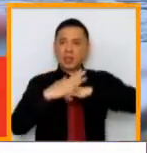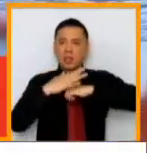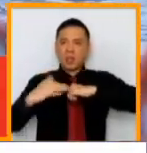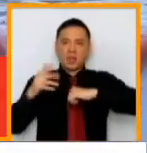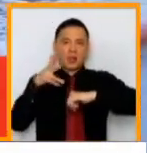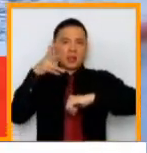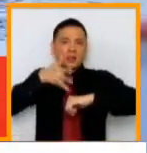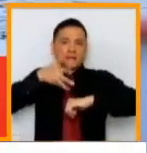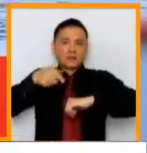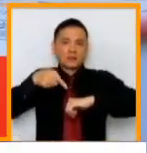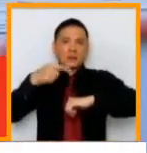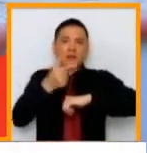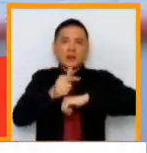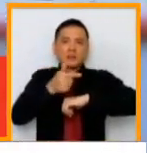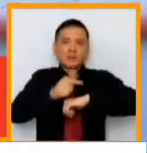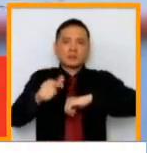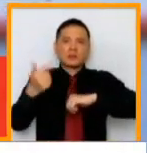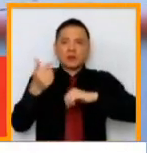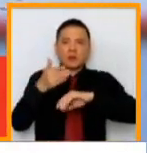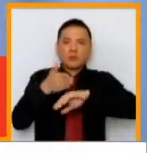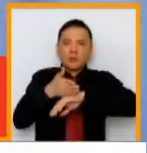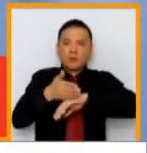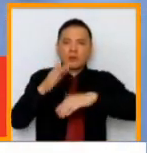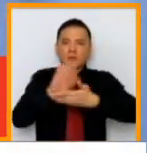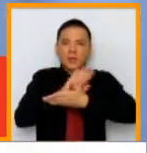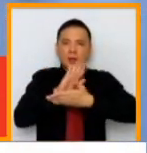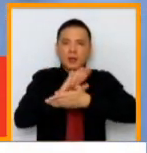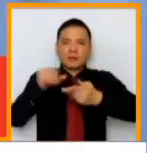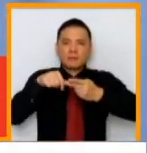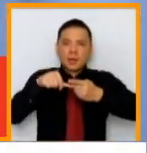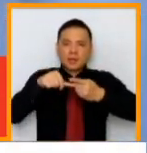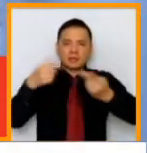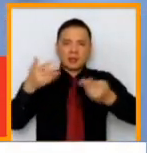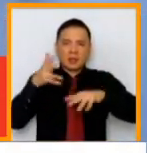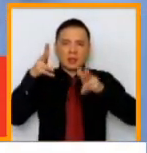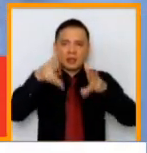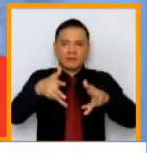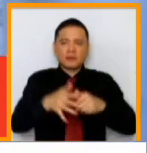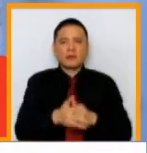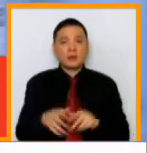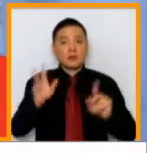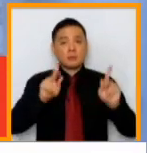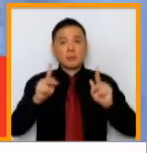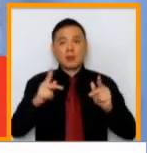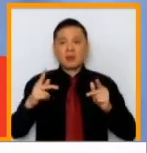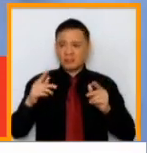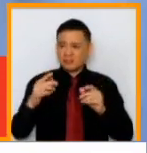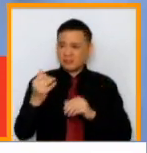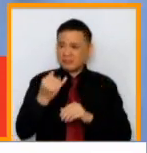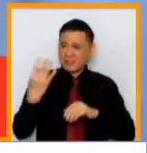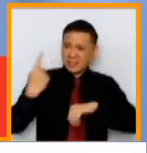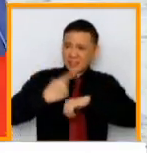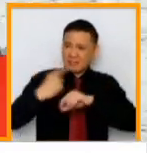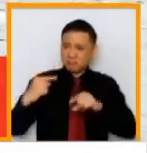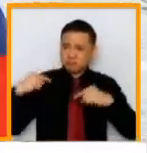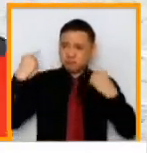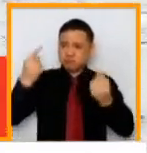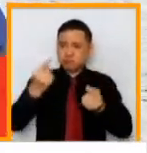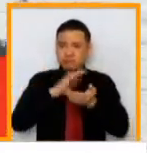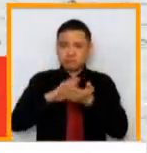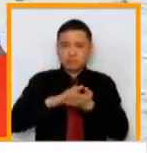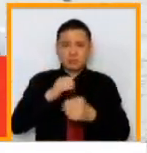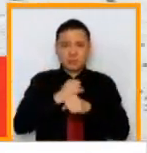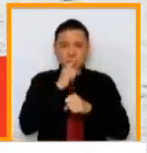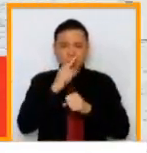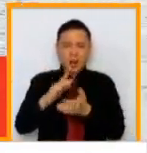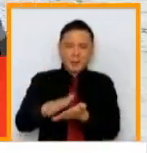mga kahoy at ilang plastic. Ilang araw na ring naghahakot ng basura ang mga otoridad dito para mapanatili ang lugar na malinis.